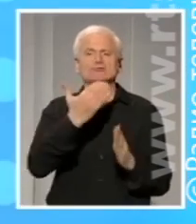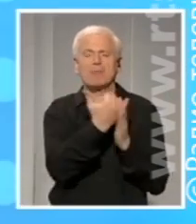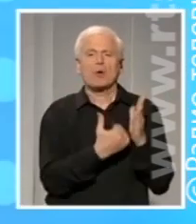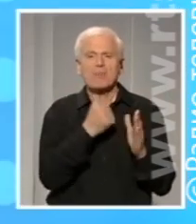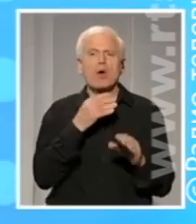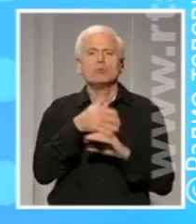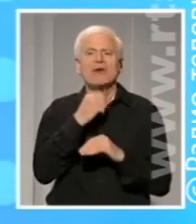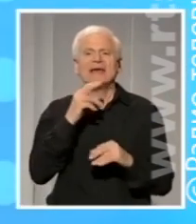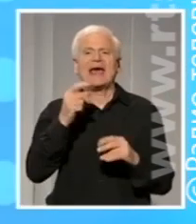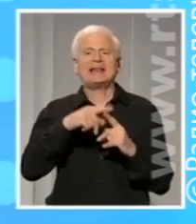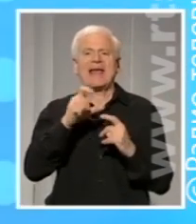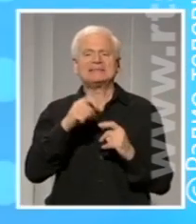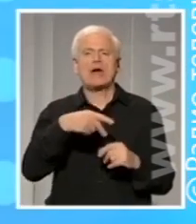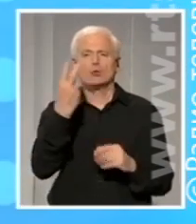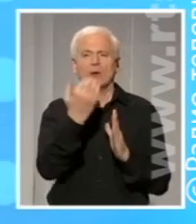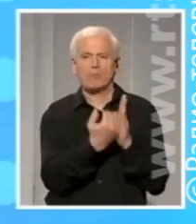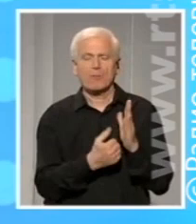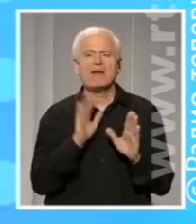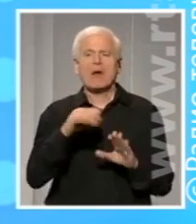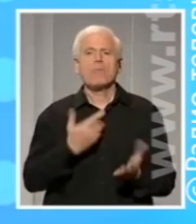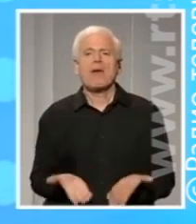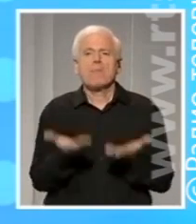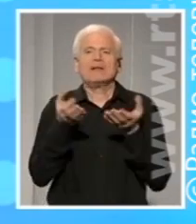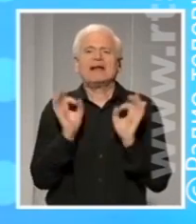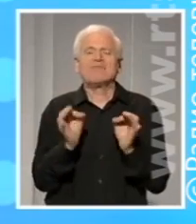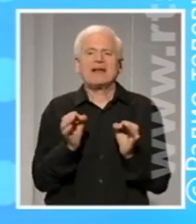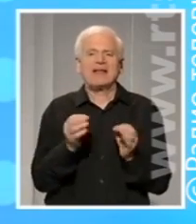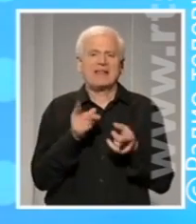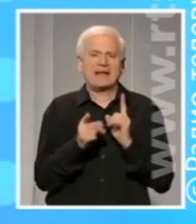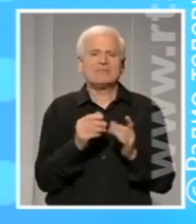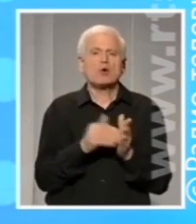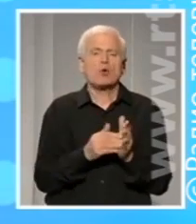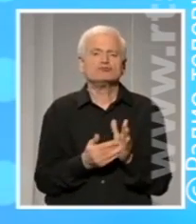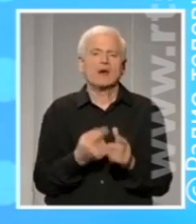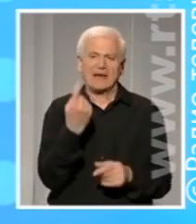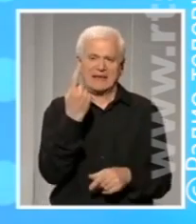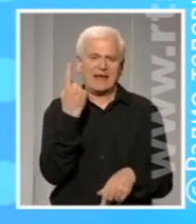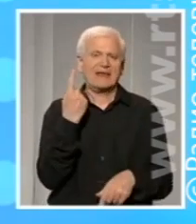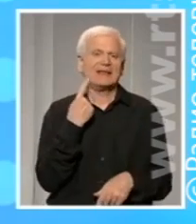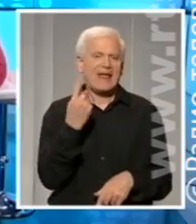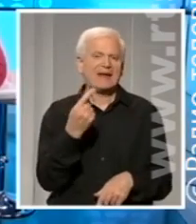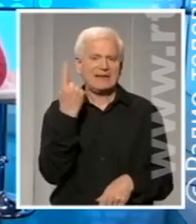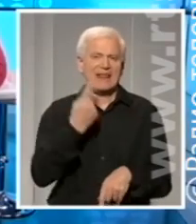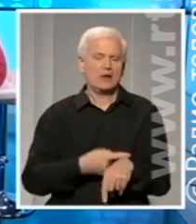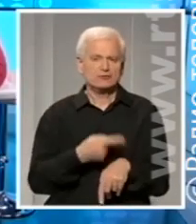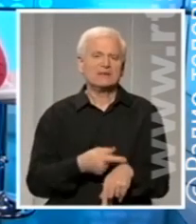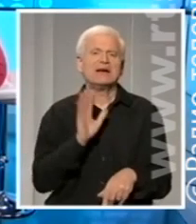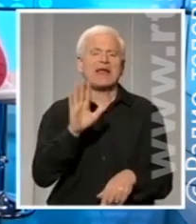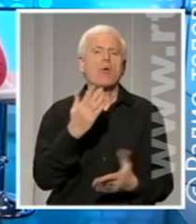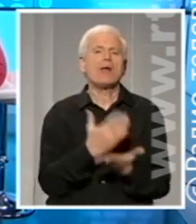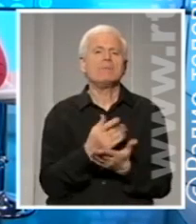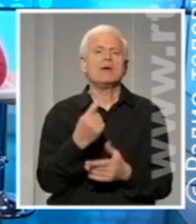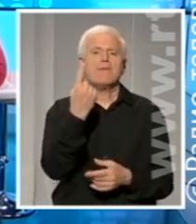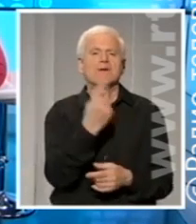uđe i RTS 2. Time bi mi podigli kvalitet nastave još za po jedan dan, čas, znači tako da bi od 1.